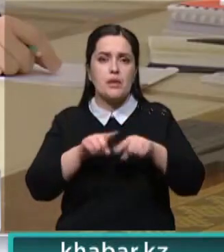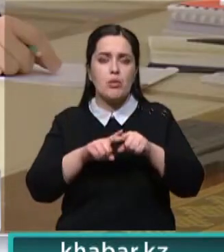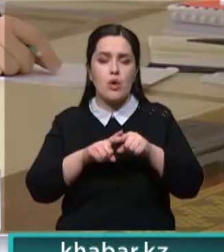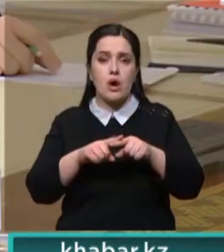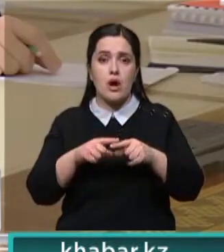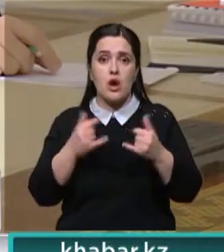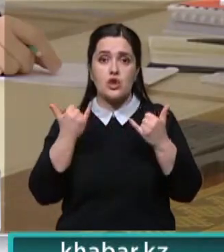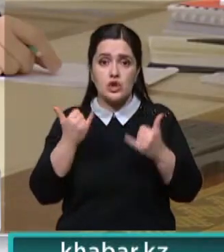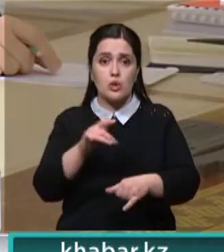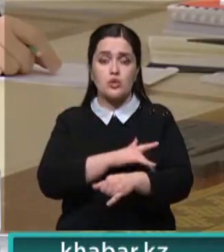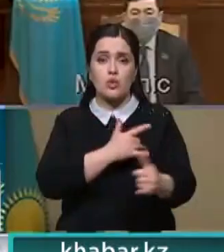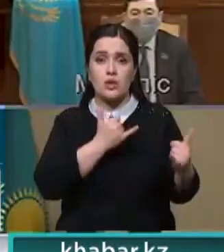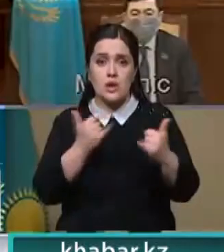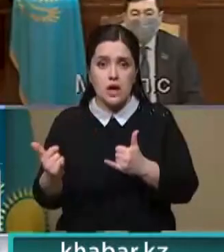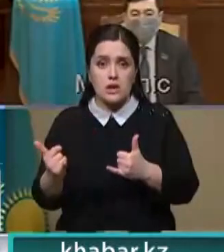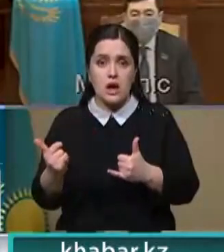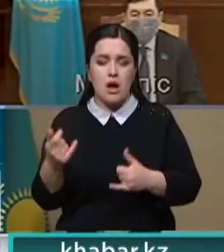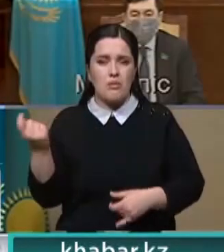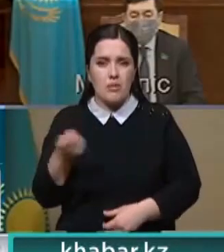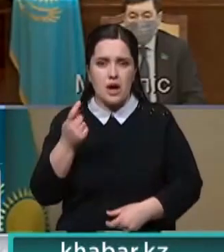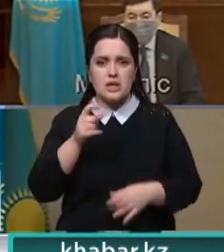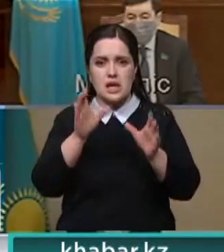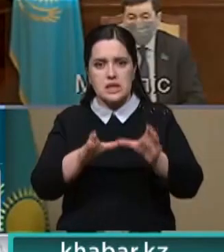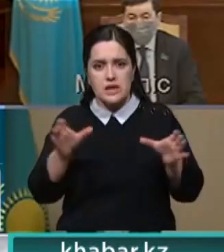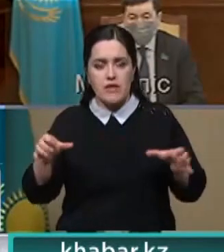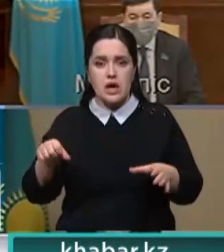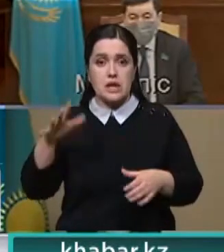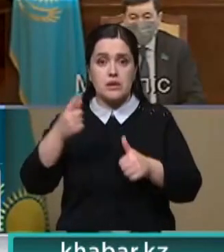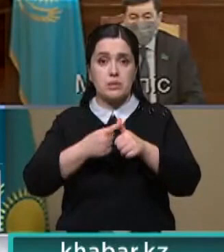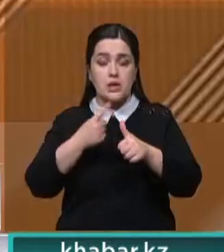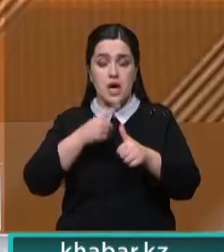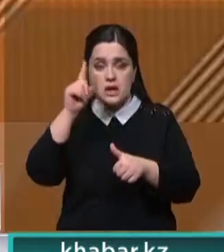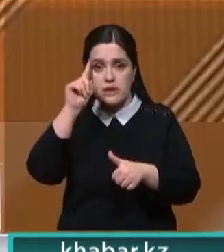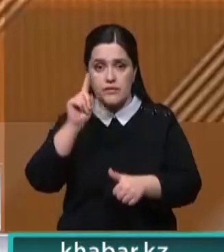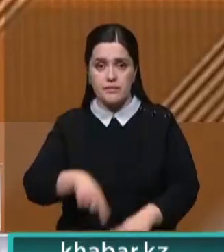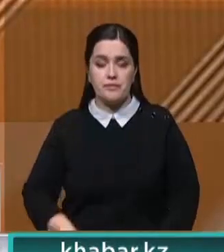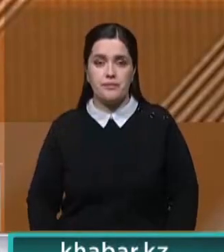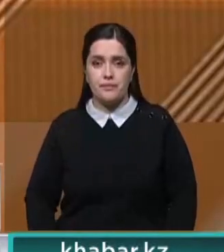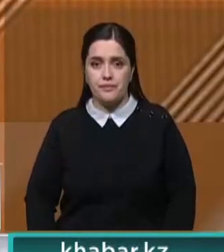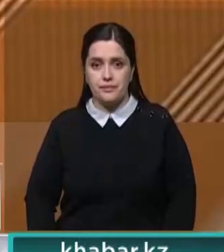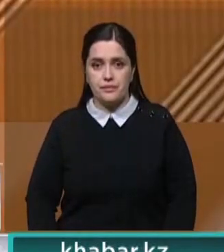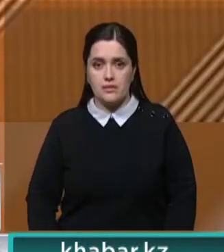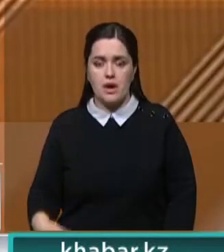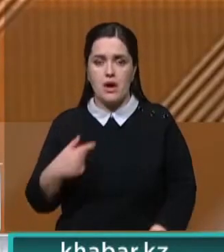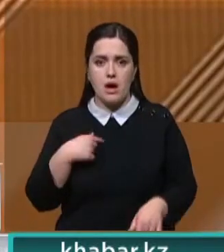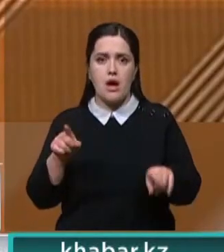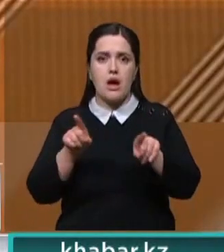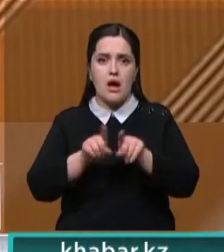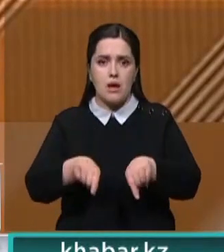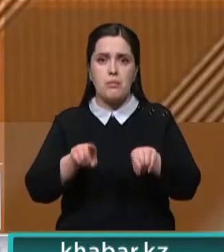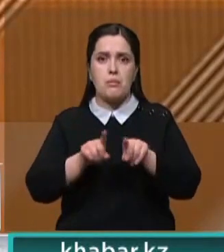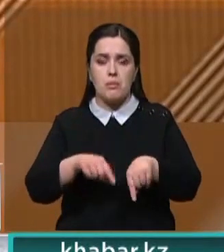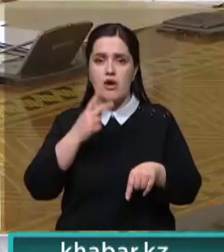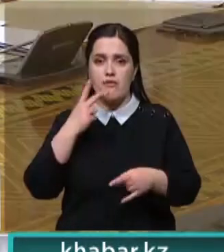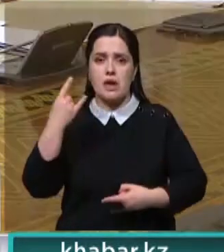услугодатели сегодня на рынке по пальцам счесть не новость. И имена их тоже известны. Вынуждены смотреть одни и те же телеканалы,